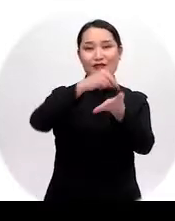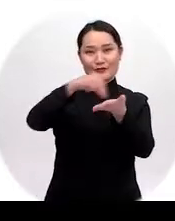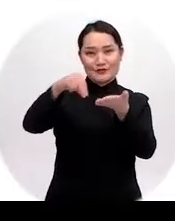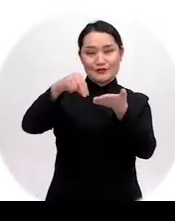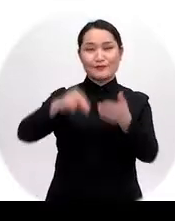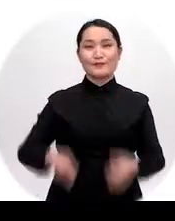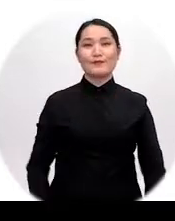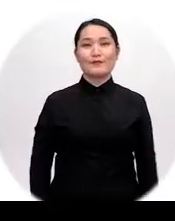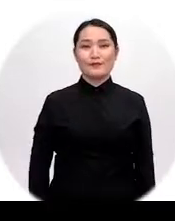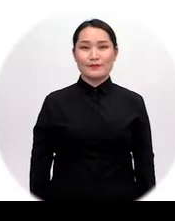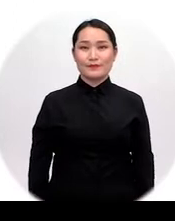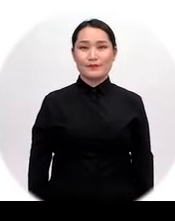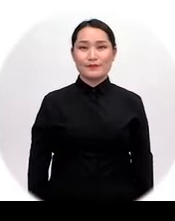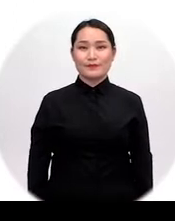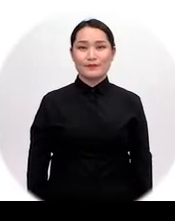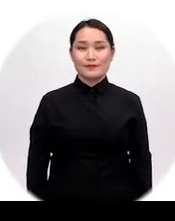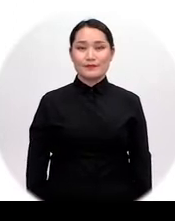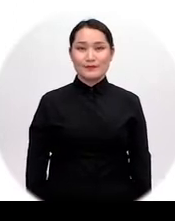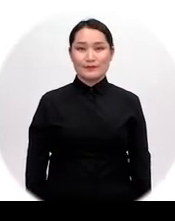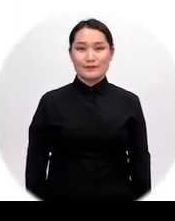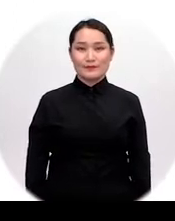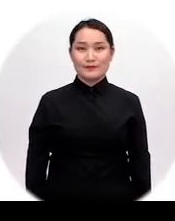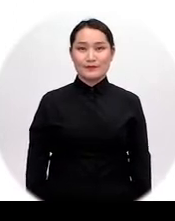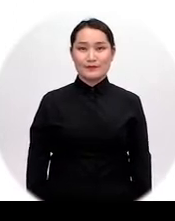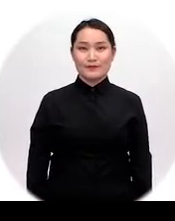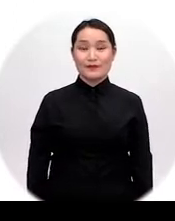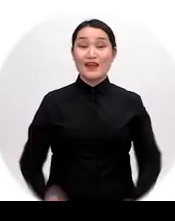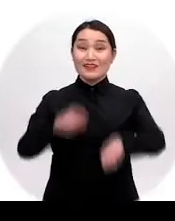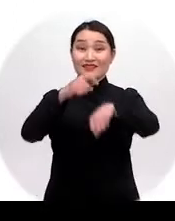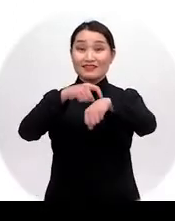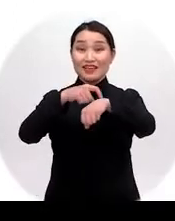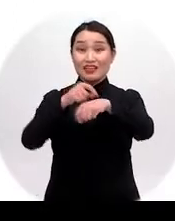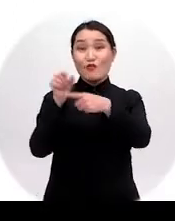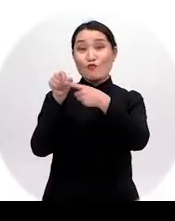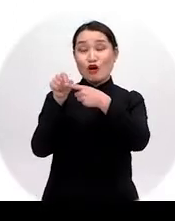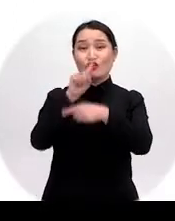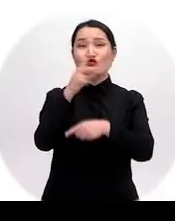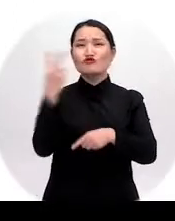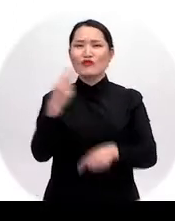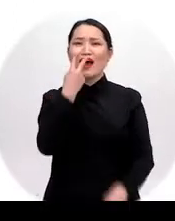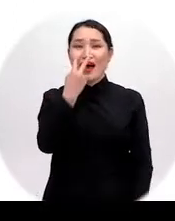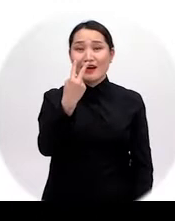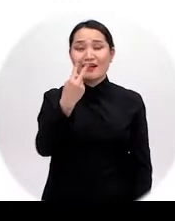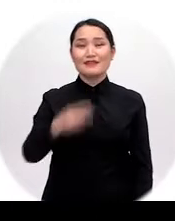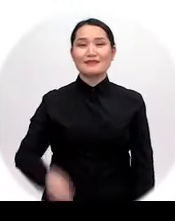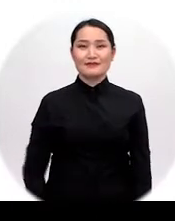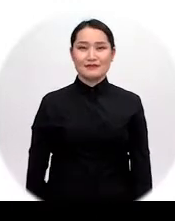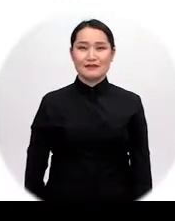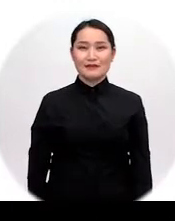бичиё. За, дэлгэцэн дээр байгаа цагийн богино зүг хараараа хүүхдүүдээ. Хэдийн тоог заасан